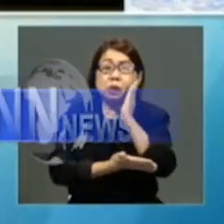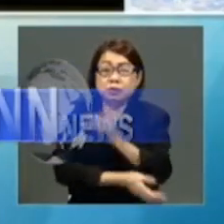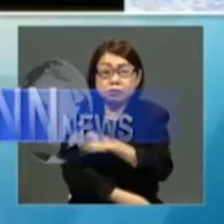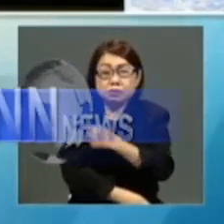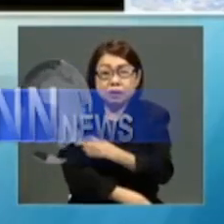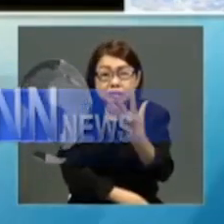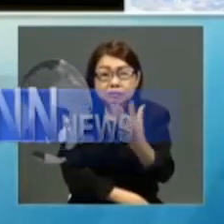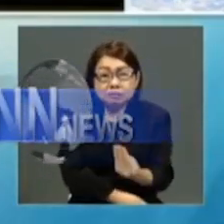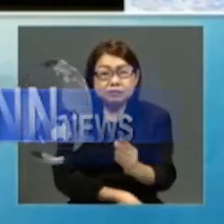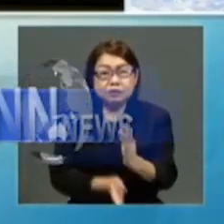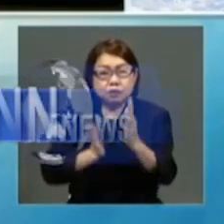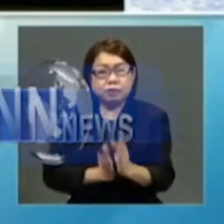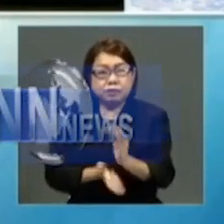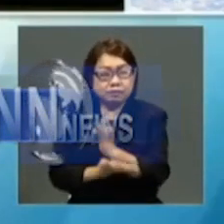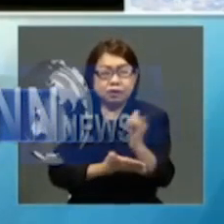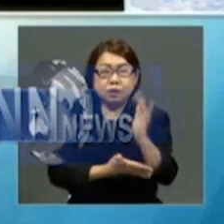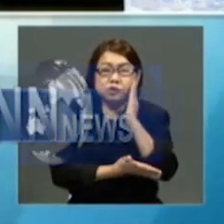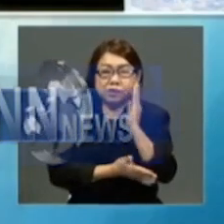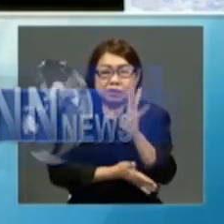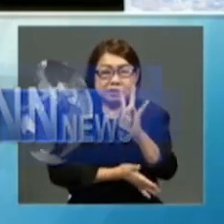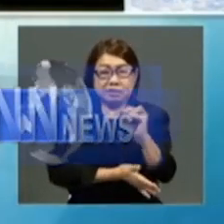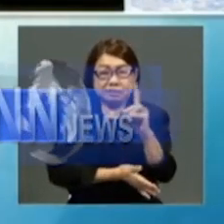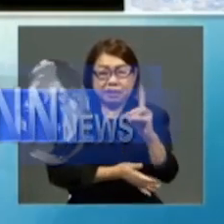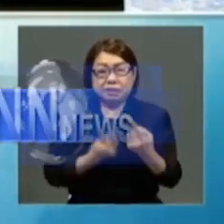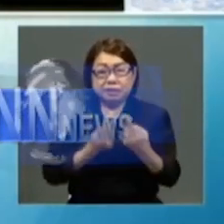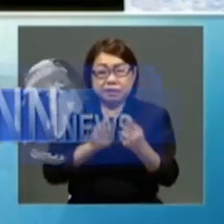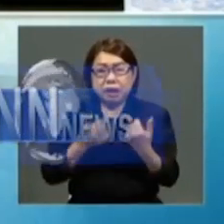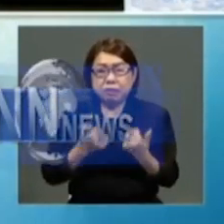7,477,609 คนและมีการเช็คอินค่ะ